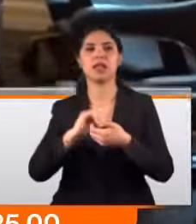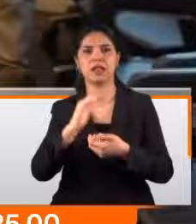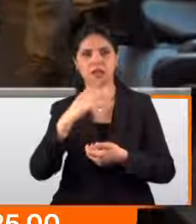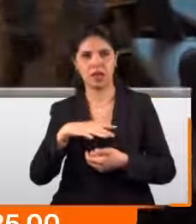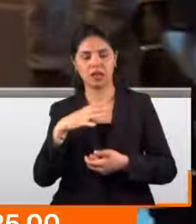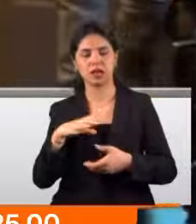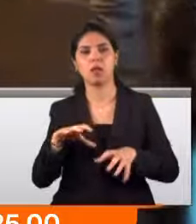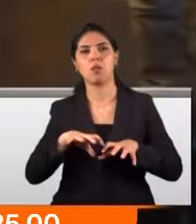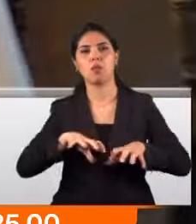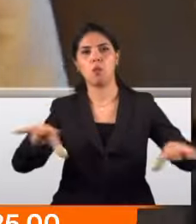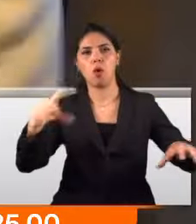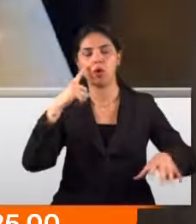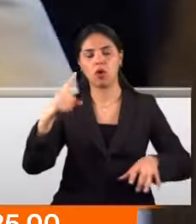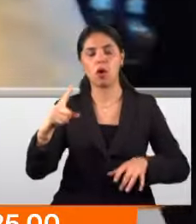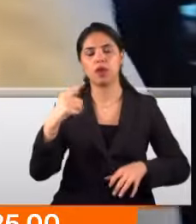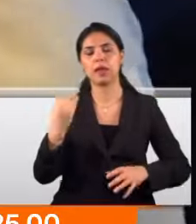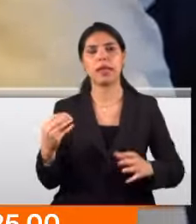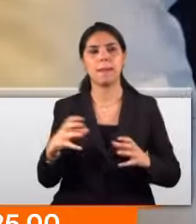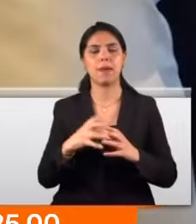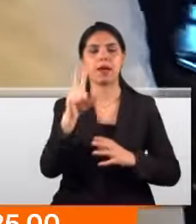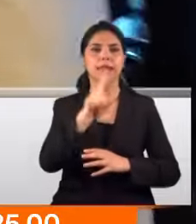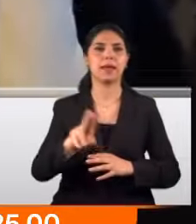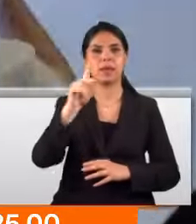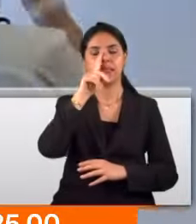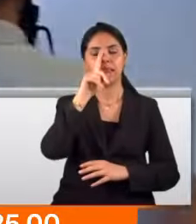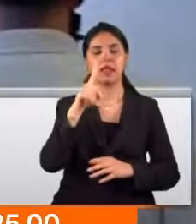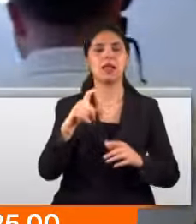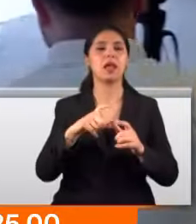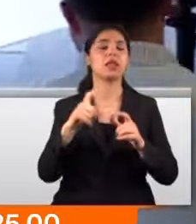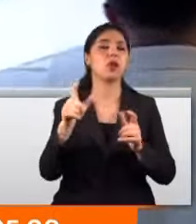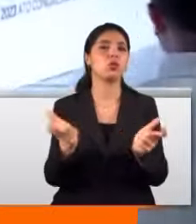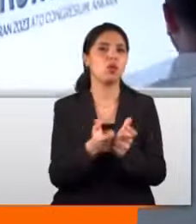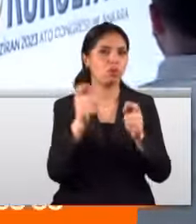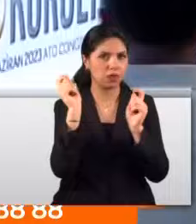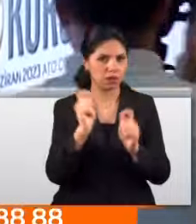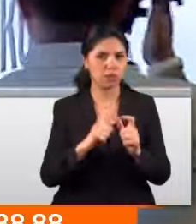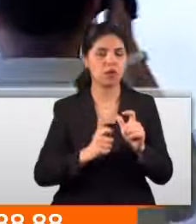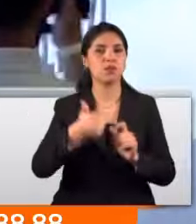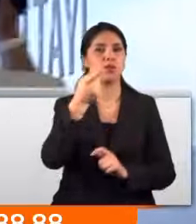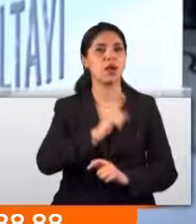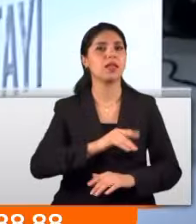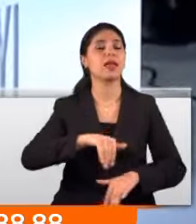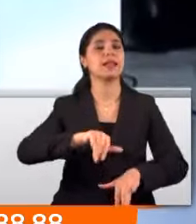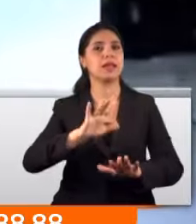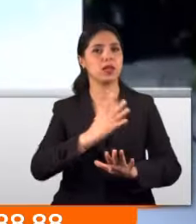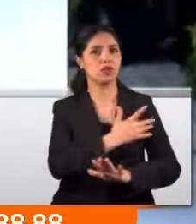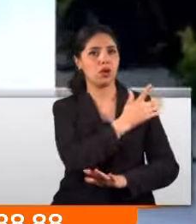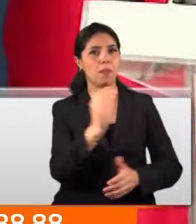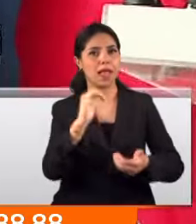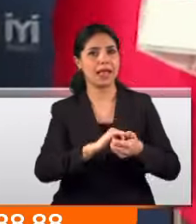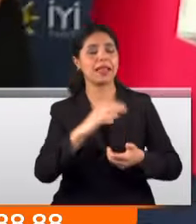Parti'de 27 Nisan'da yapılacak olağanüstü kurultayda yalnız genel başkan adayları değil, seçim öncesi CHP ile